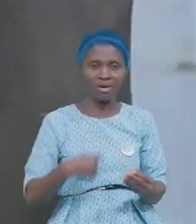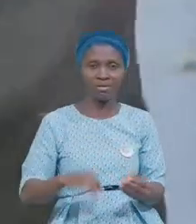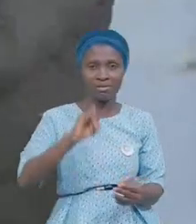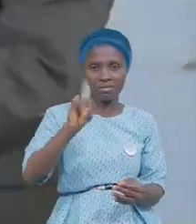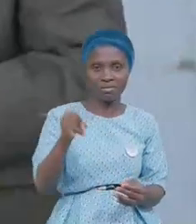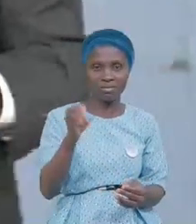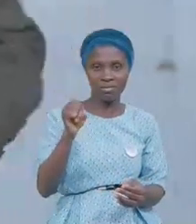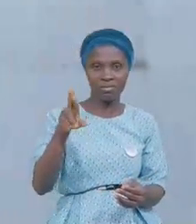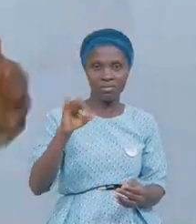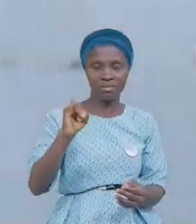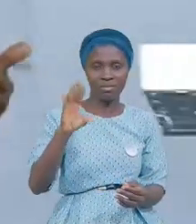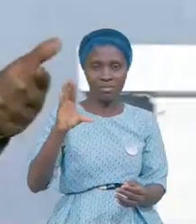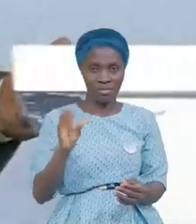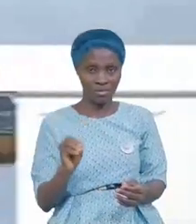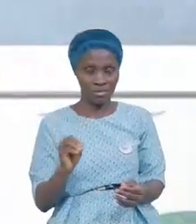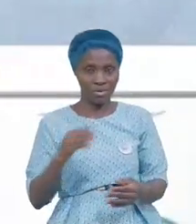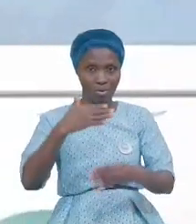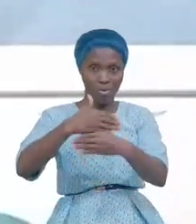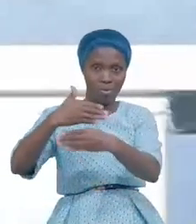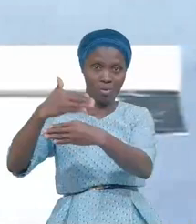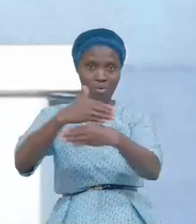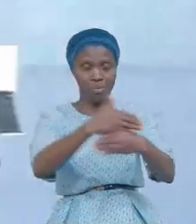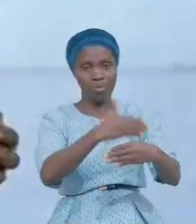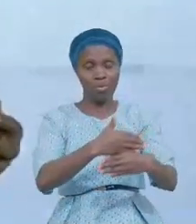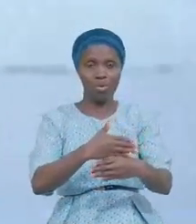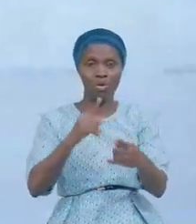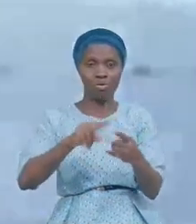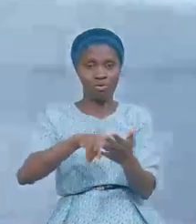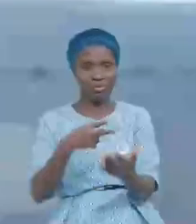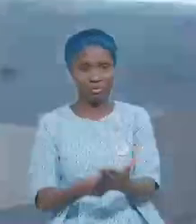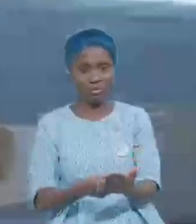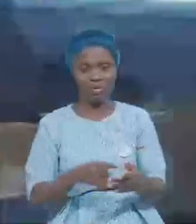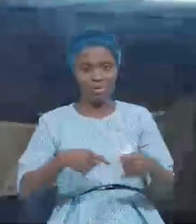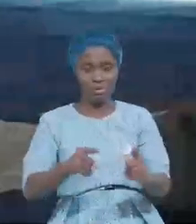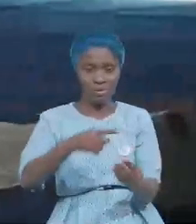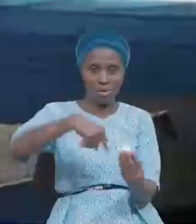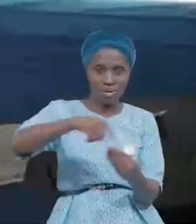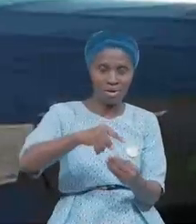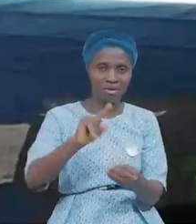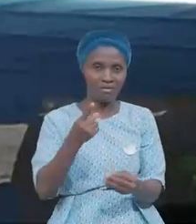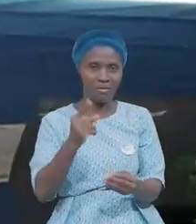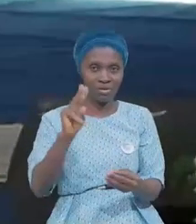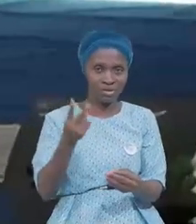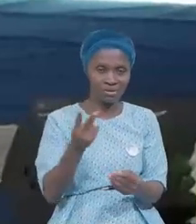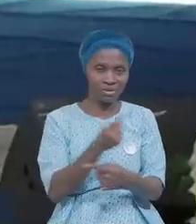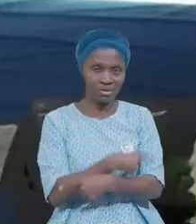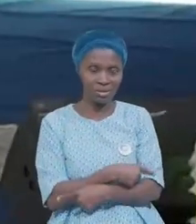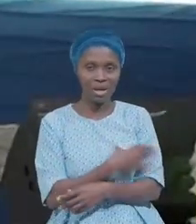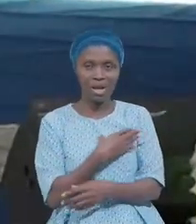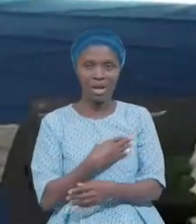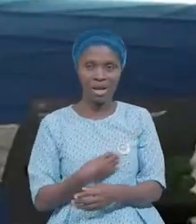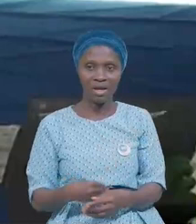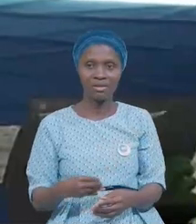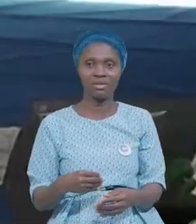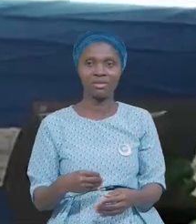pour qu'elle tombe. Et ils ont fait le premier tour. Deuxième jour, ils ont fait le tour. Et les murailles